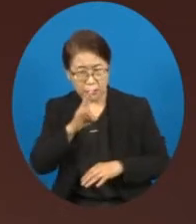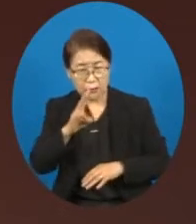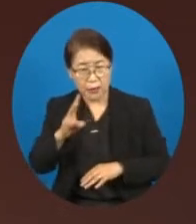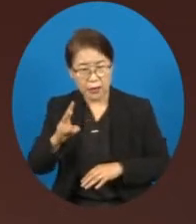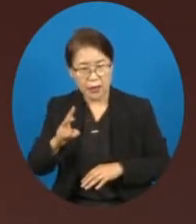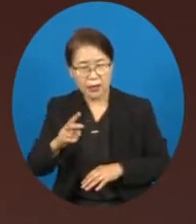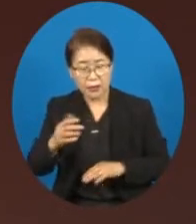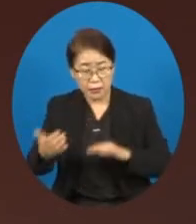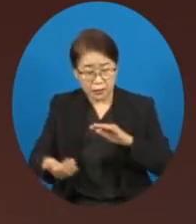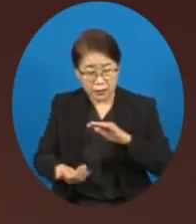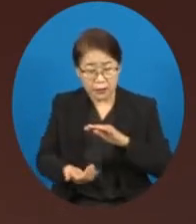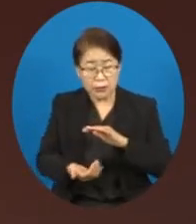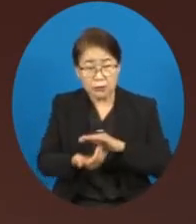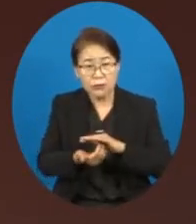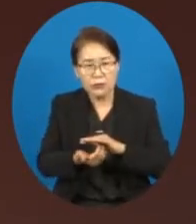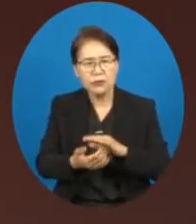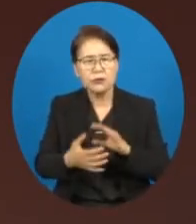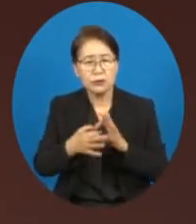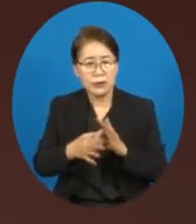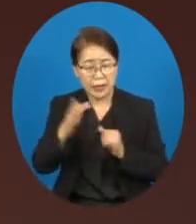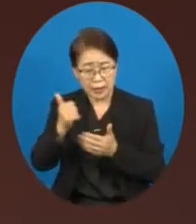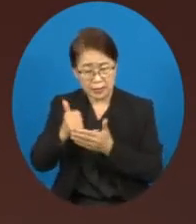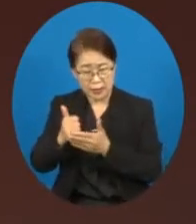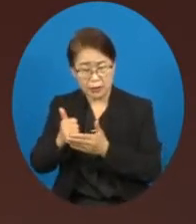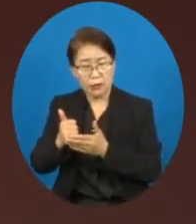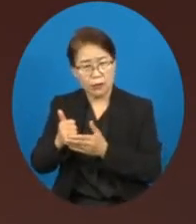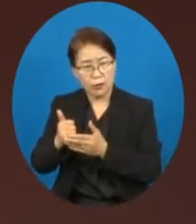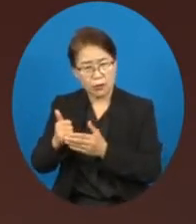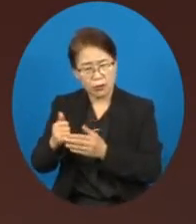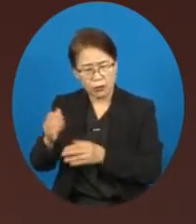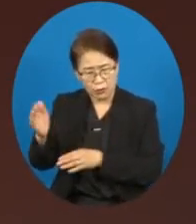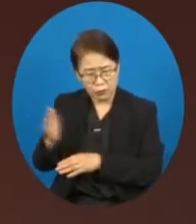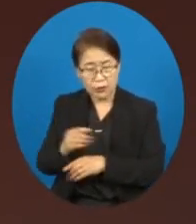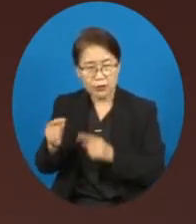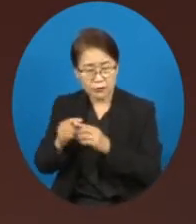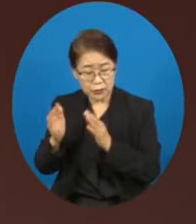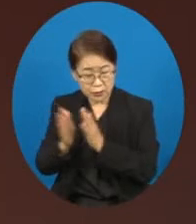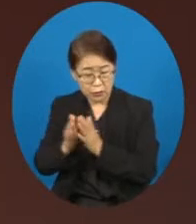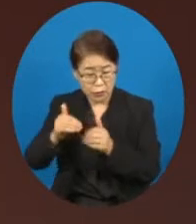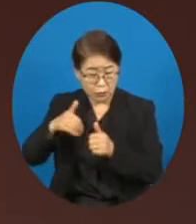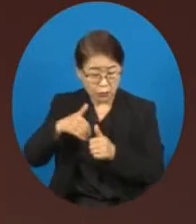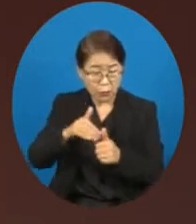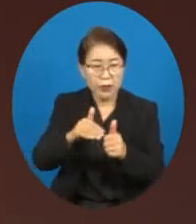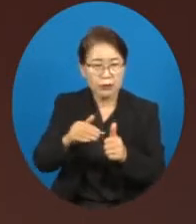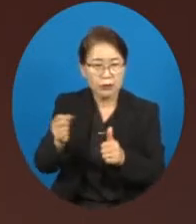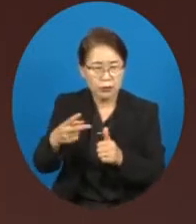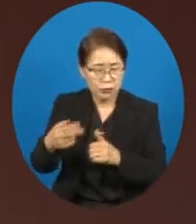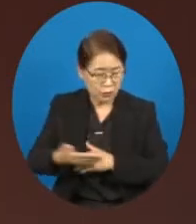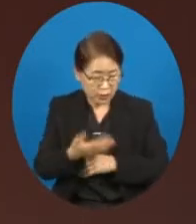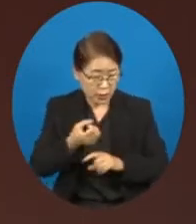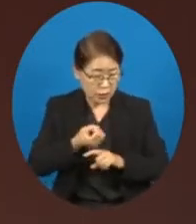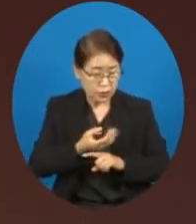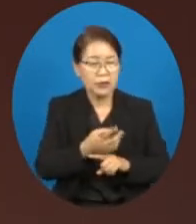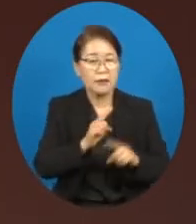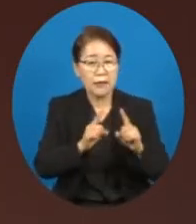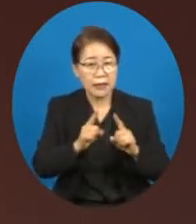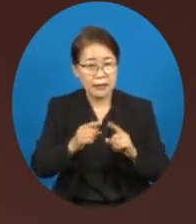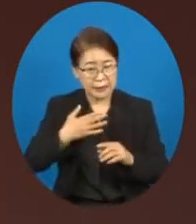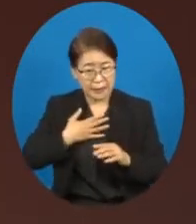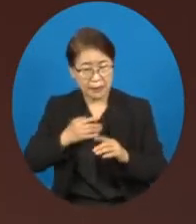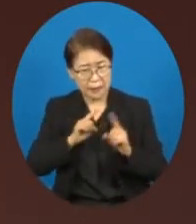통해서 자신이 하나님께로부터 직접 보냄을 받은 자이고 내가 너에게 전한 말이 내 말이